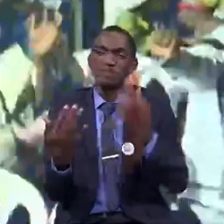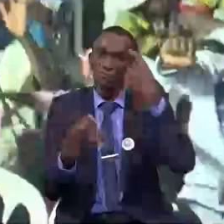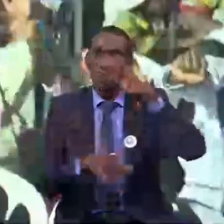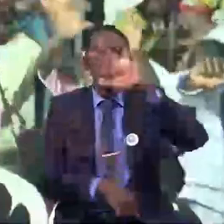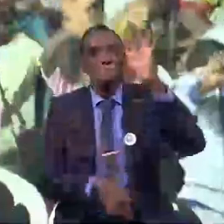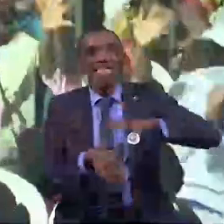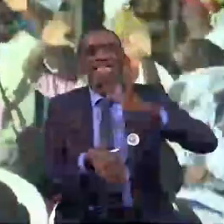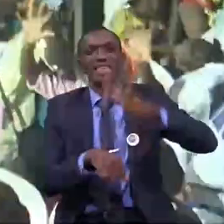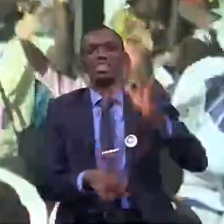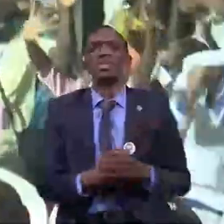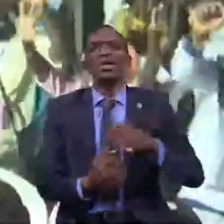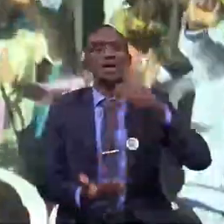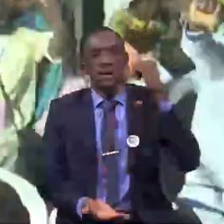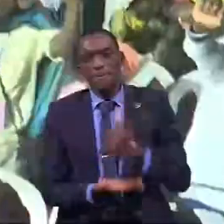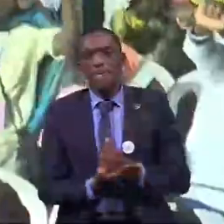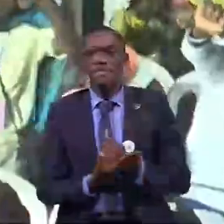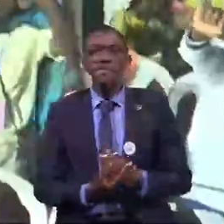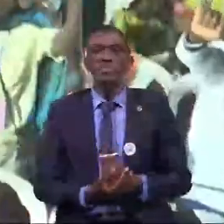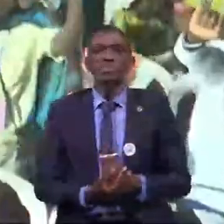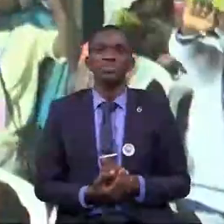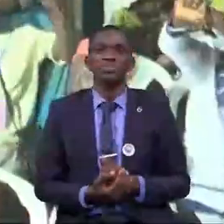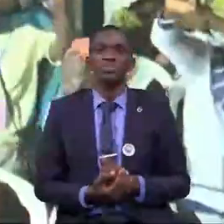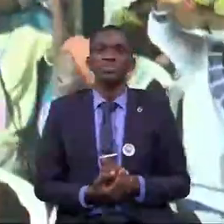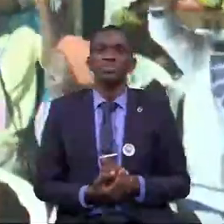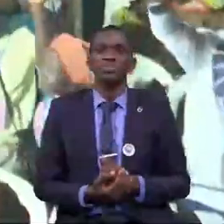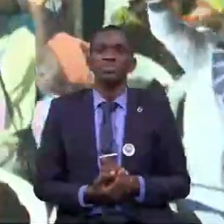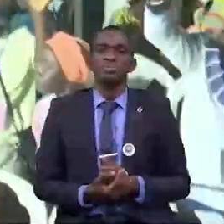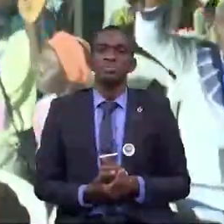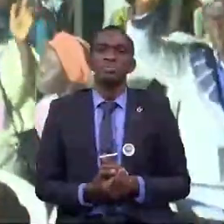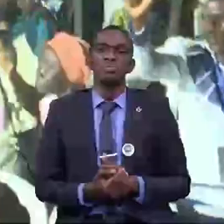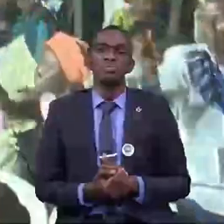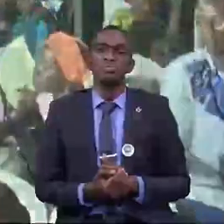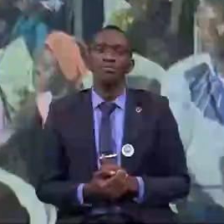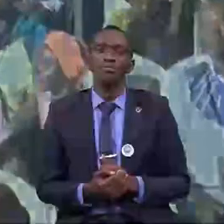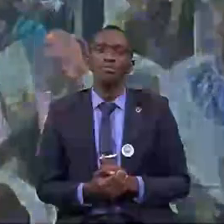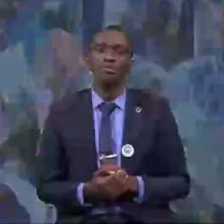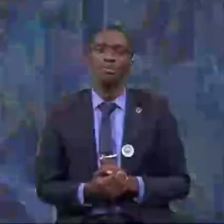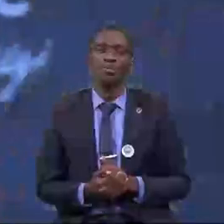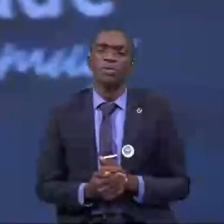Ton amen montre que tu es là en attendant l'impartition.